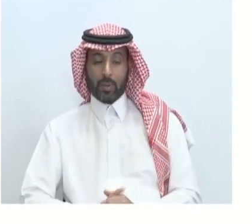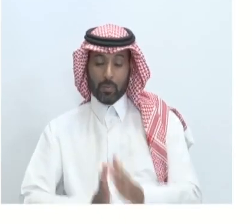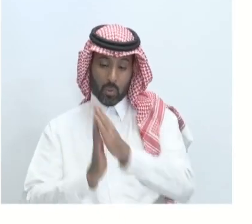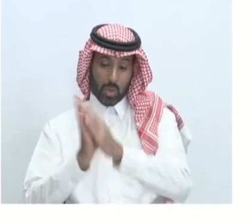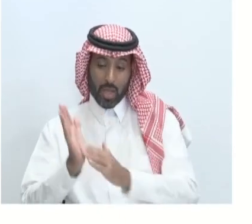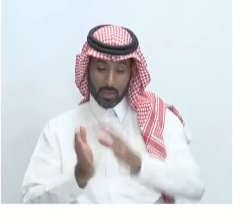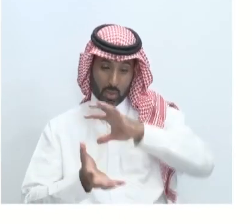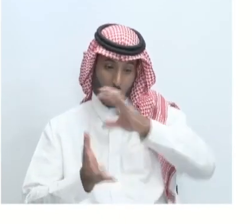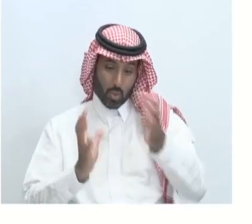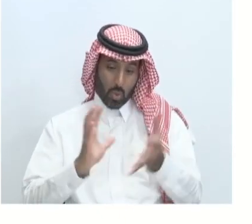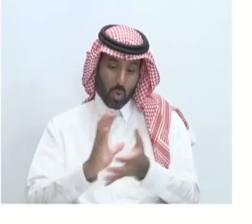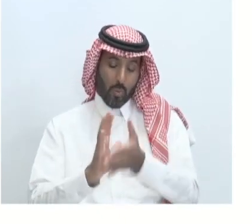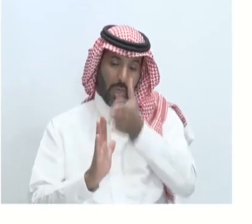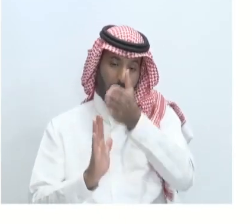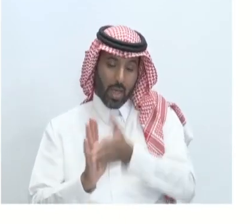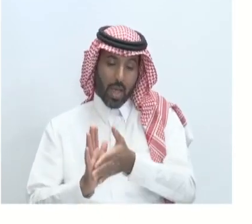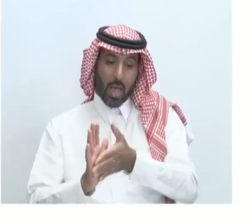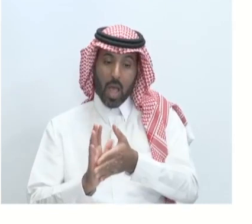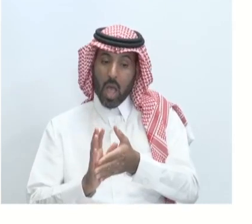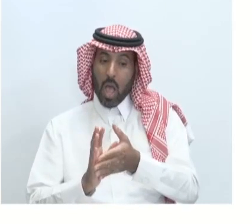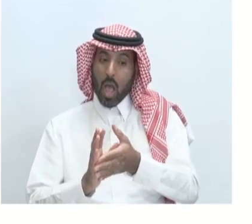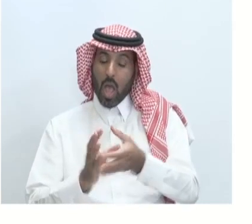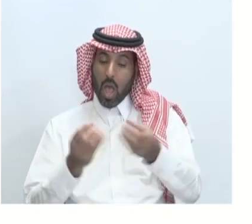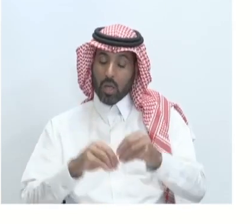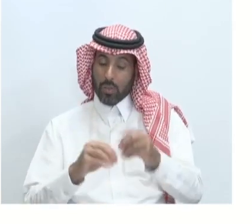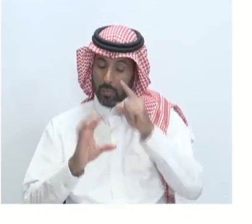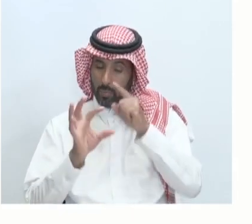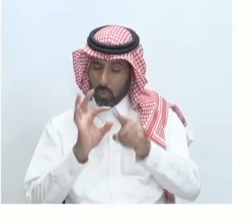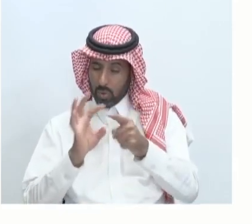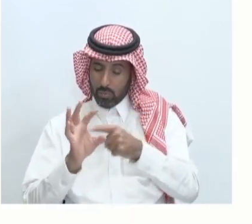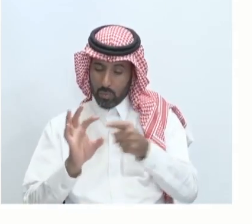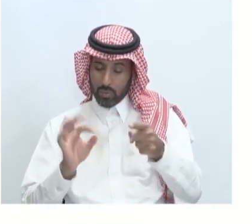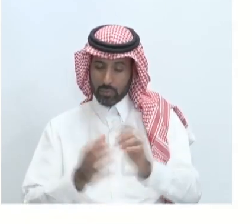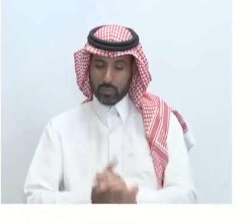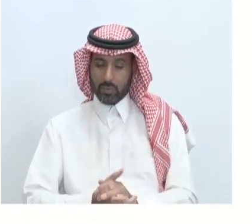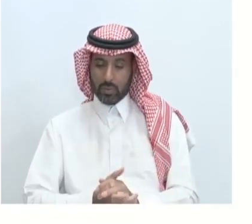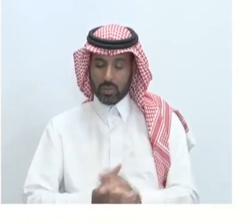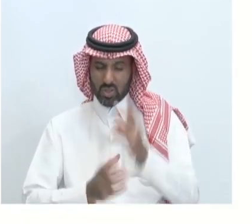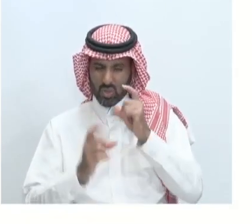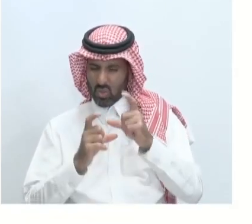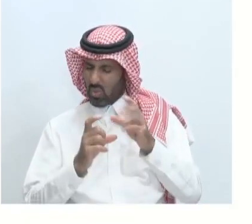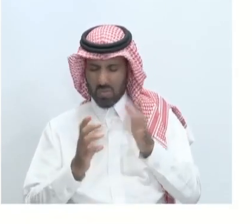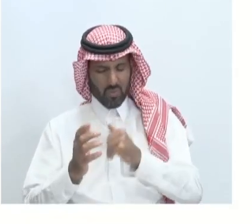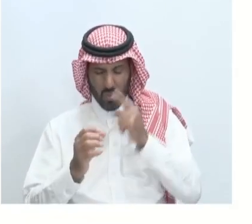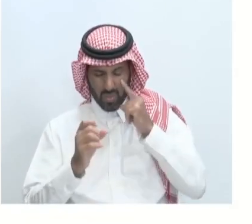الكرويه اكثر من بعد بؤري وهذا يسبب تشويها